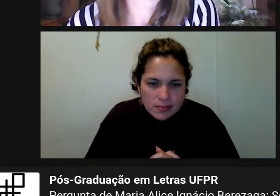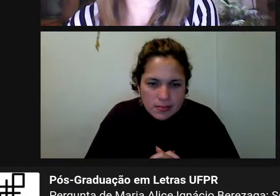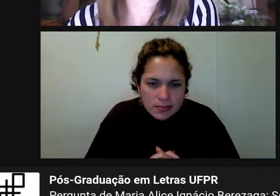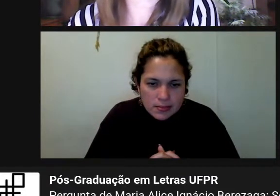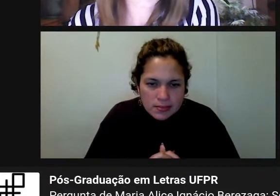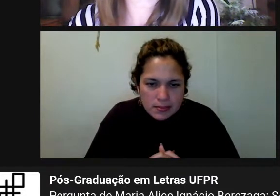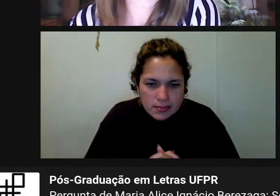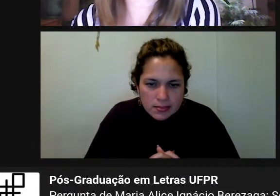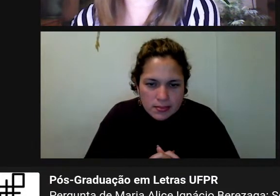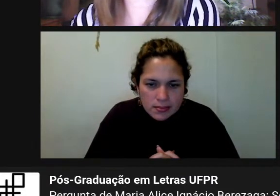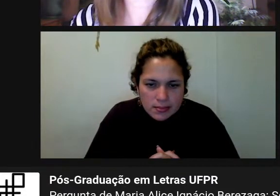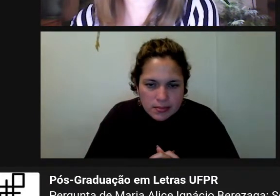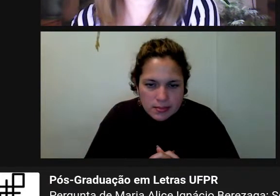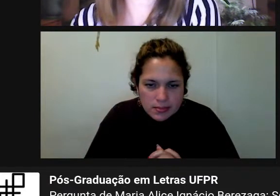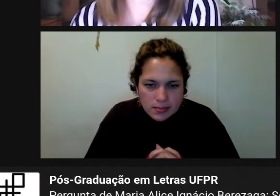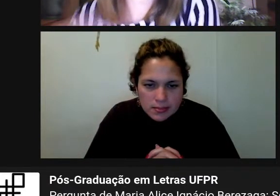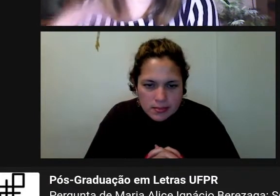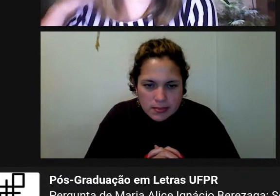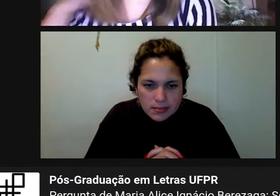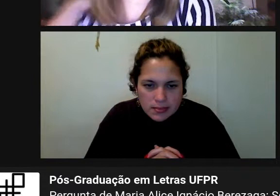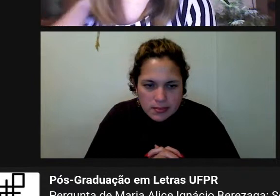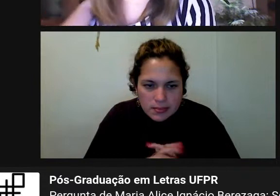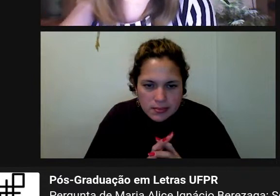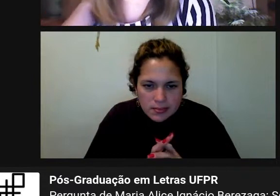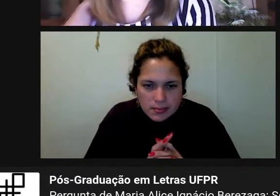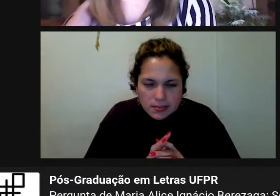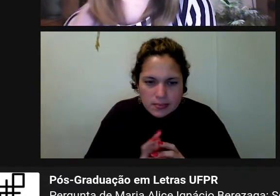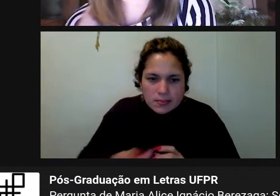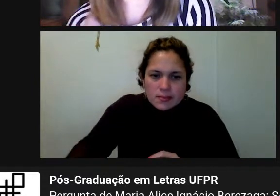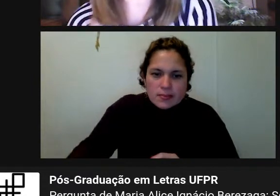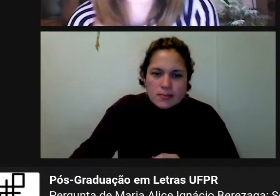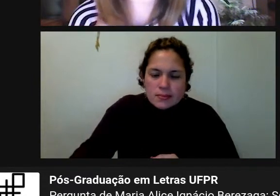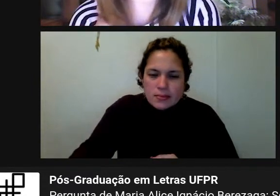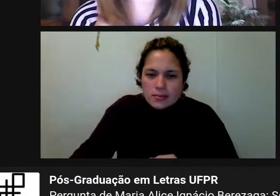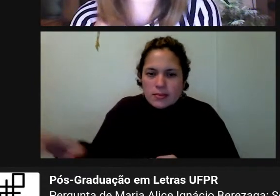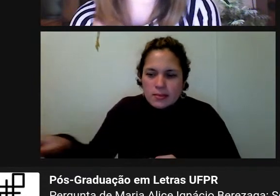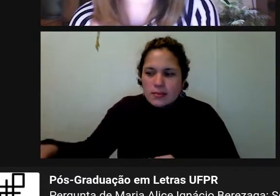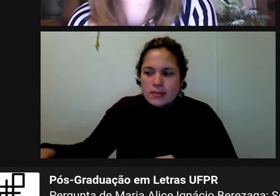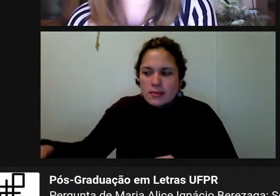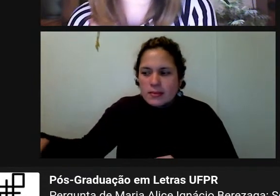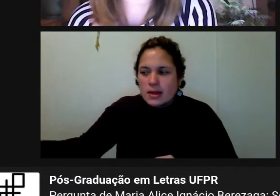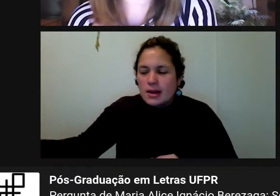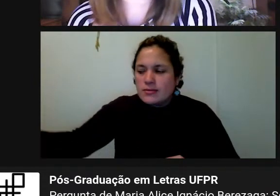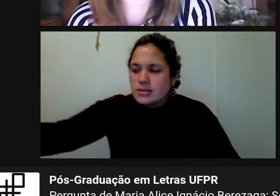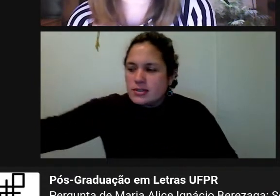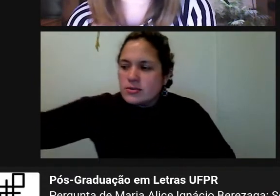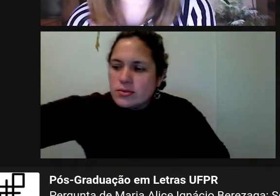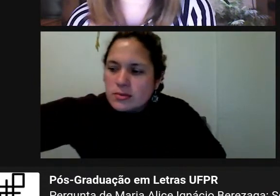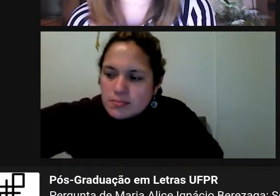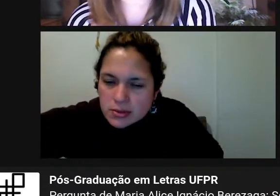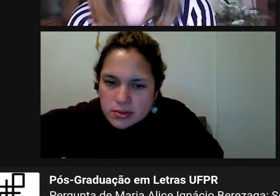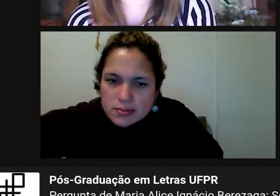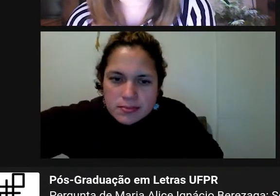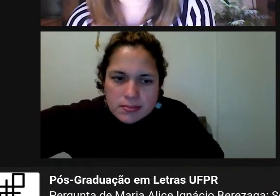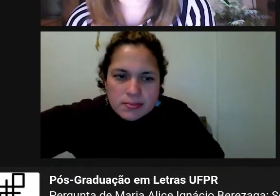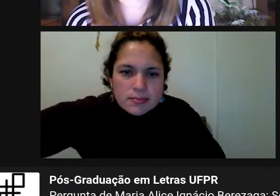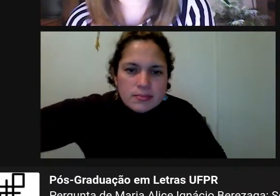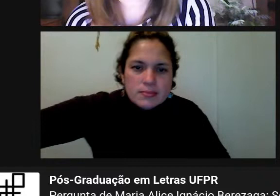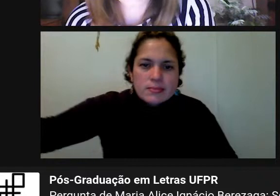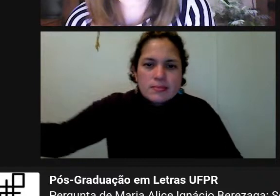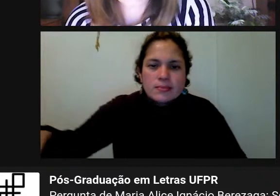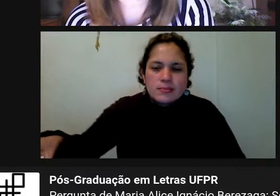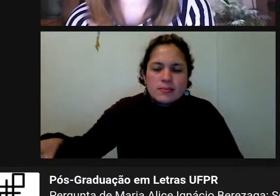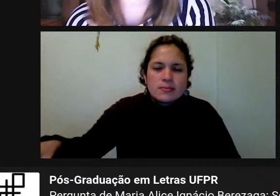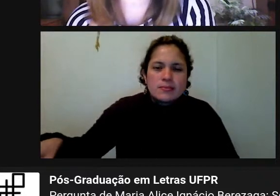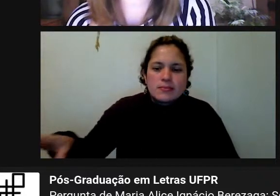Aqui é uma pergunta se sobisz, przepraszam po polsku, czy sobisz i sobisz, to jest, po prostu są różne